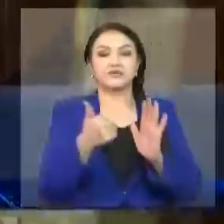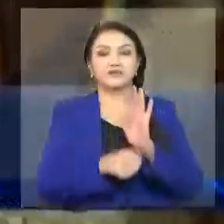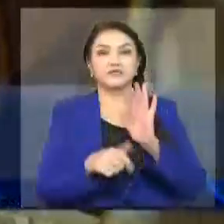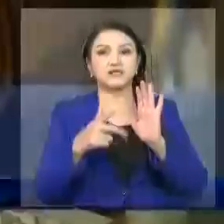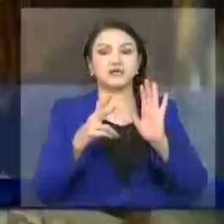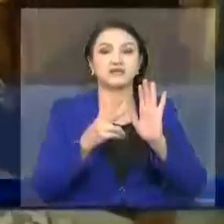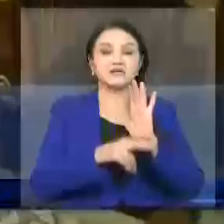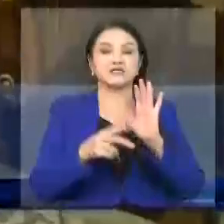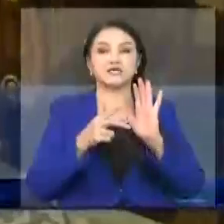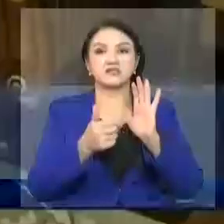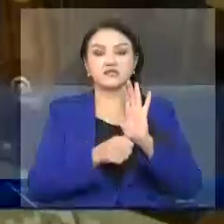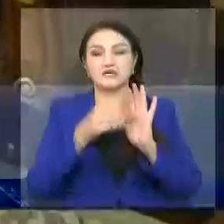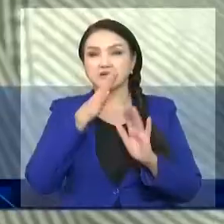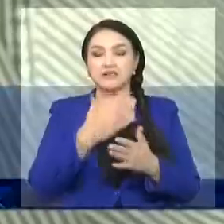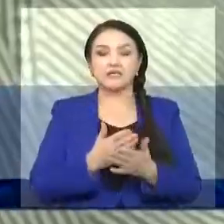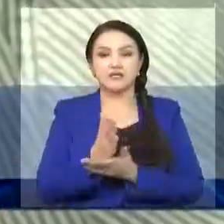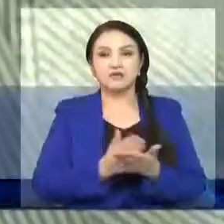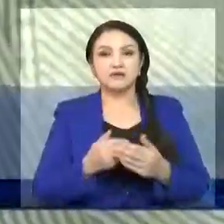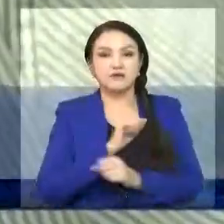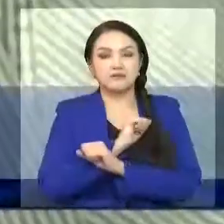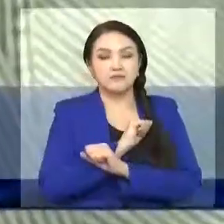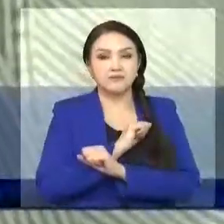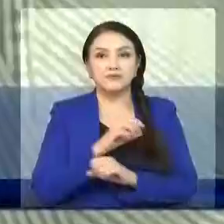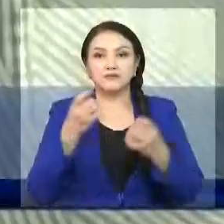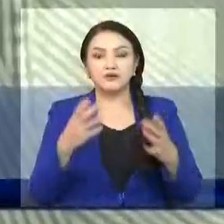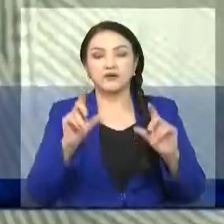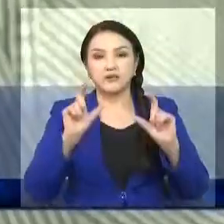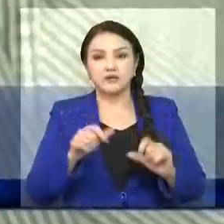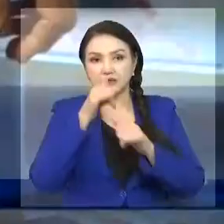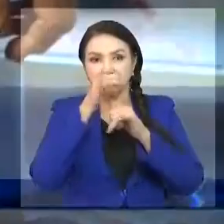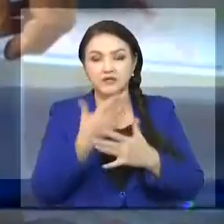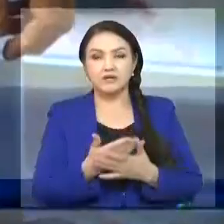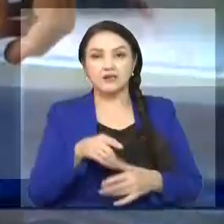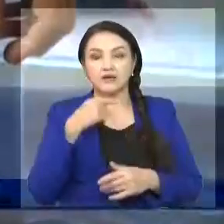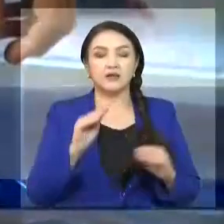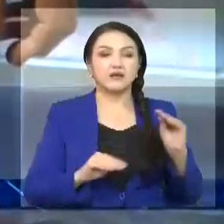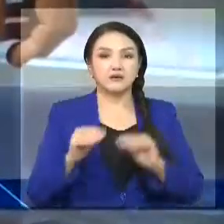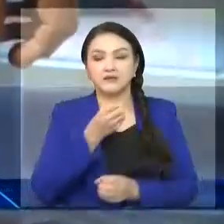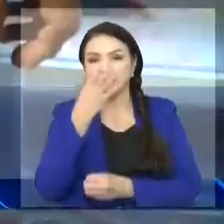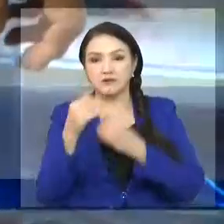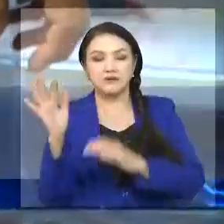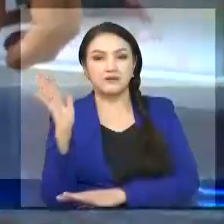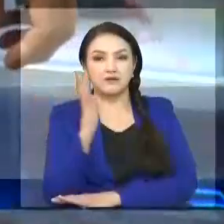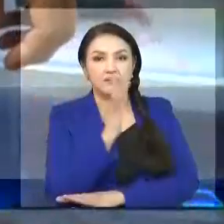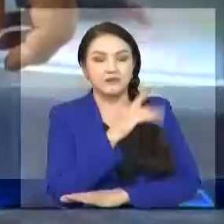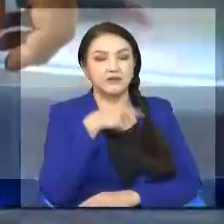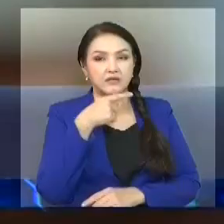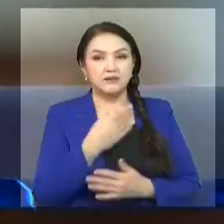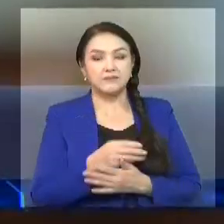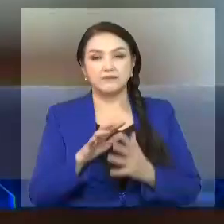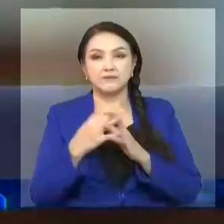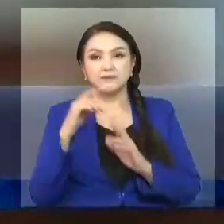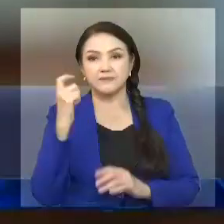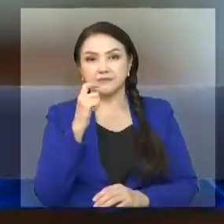76-летний султан Курманалиевич сейчас на заслуженном отдыхе, но просто так сидеть без дела не могу, сажая во дворе дома цветы и деревья, отмечает ветеран